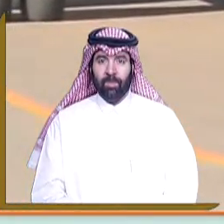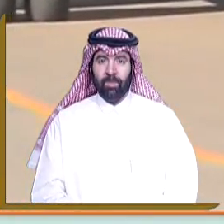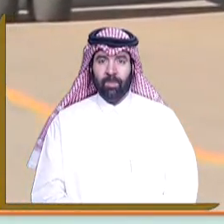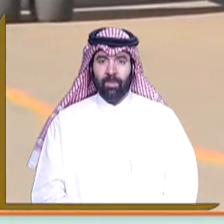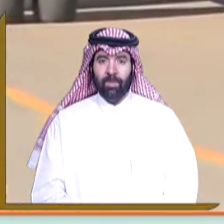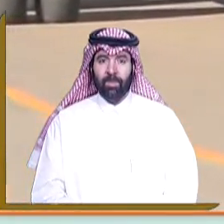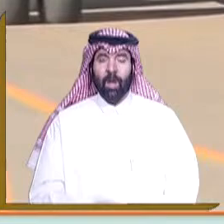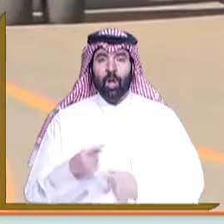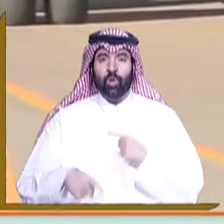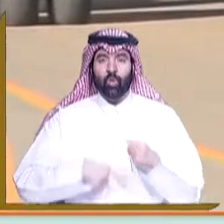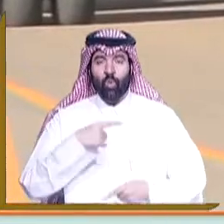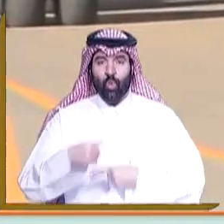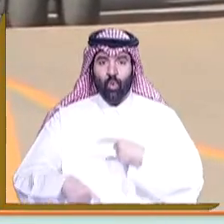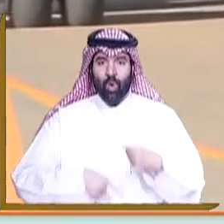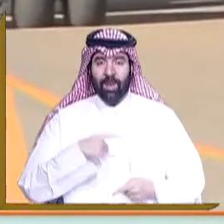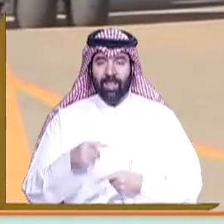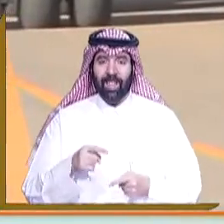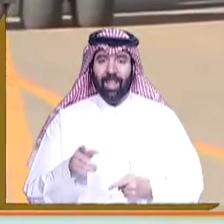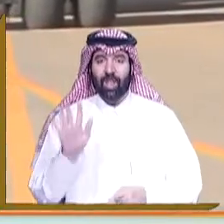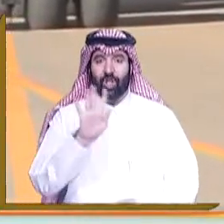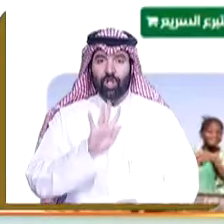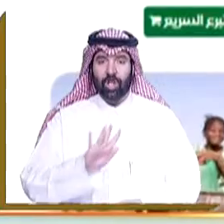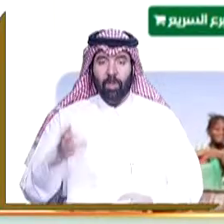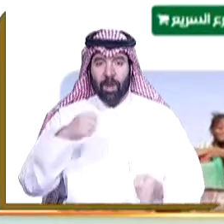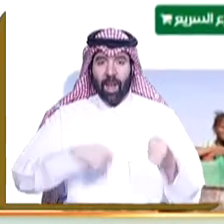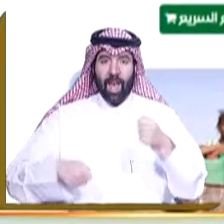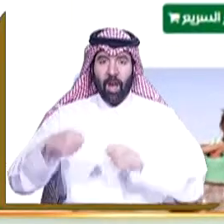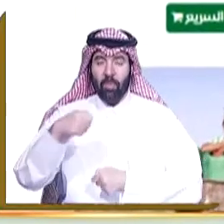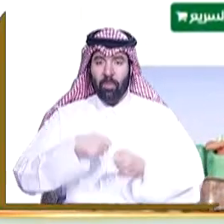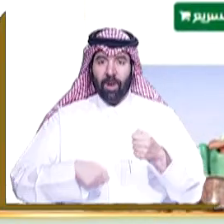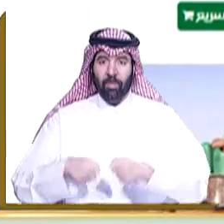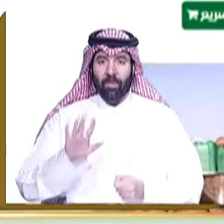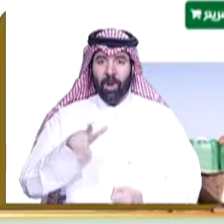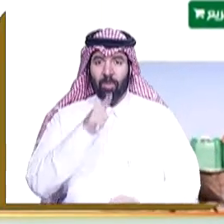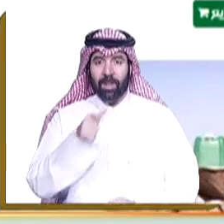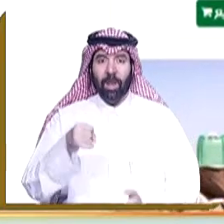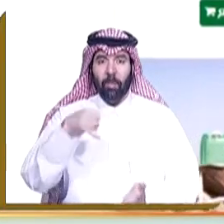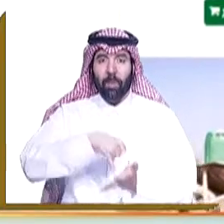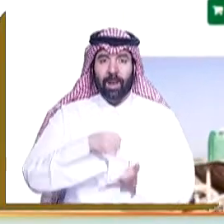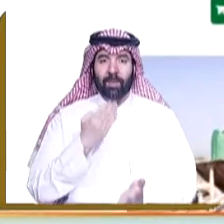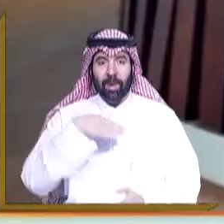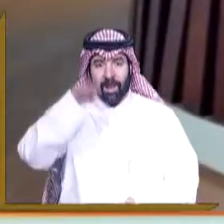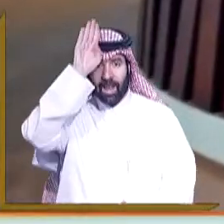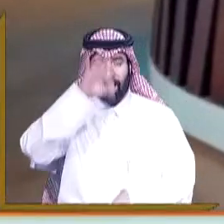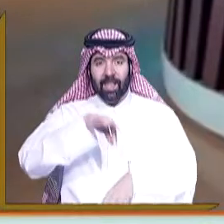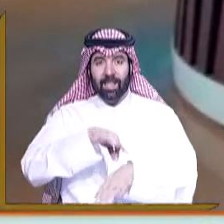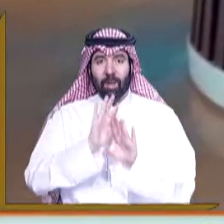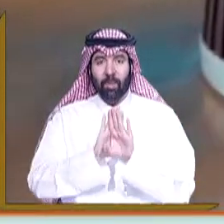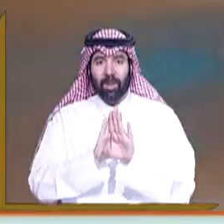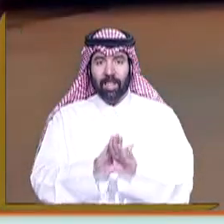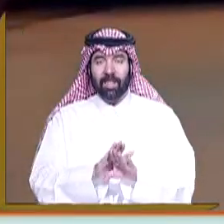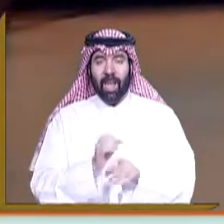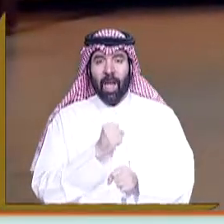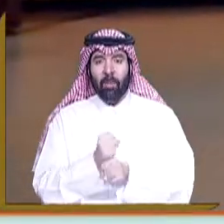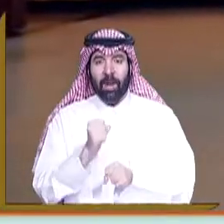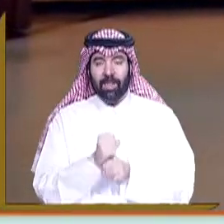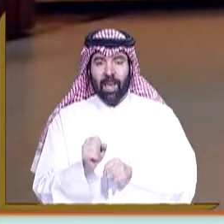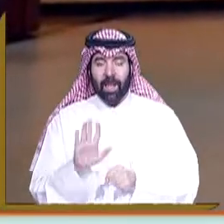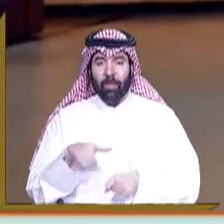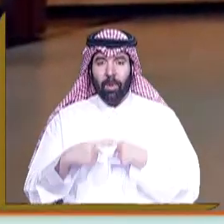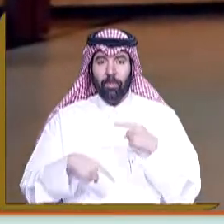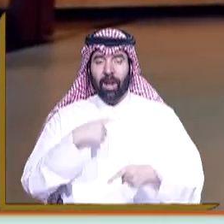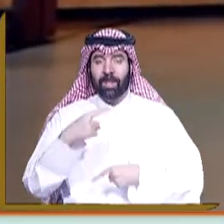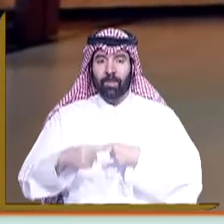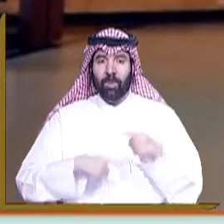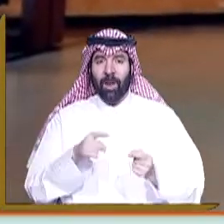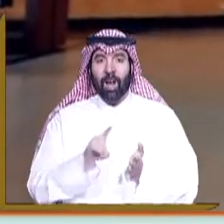تواصل الحملة الشعبية لإغاثة الشعب الفلسطيني ممثلة بمركز الملك سلمان للإغاثة والأعمال الإنسانية،